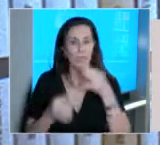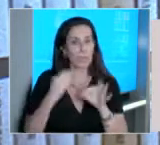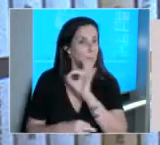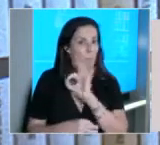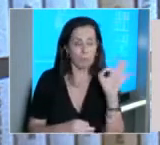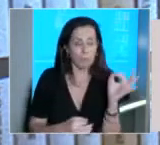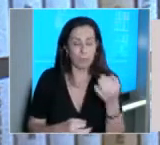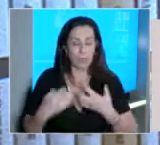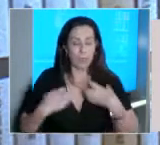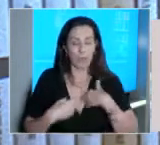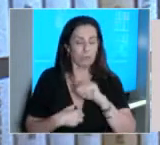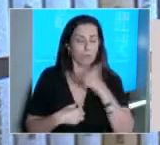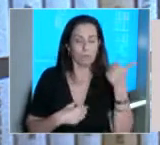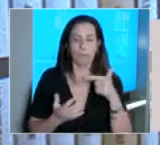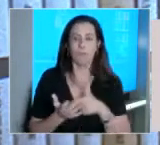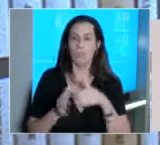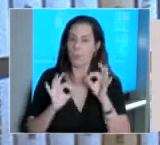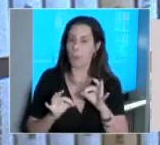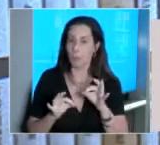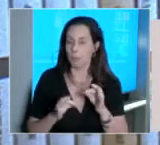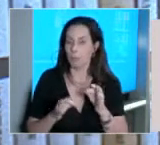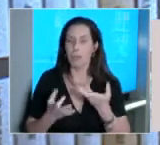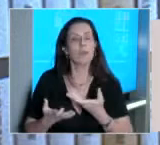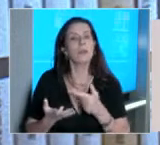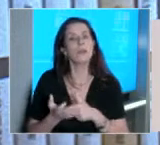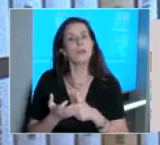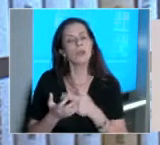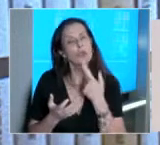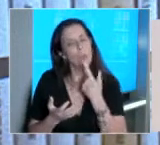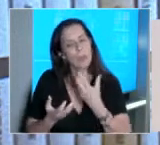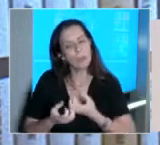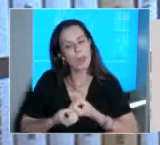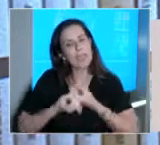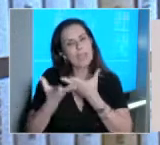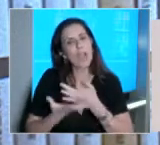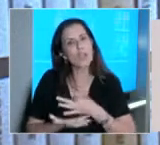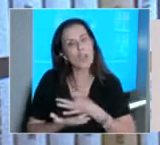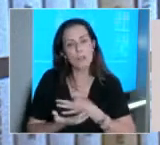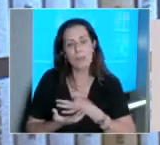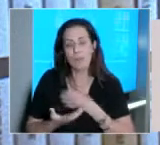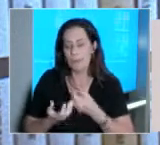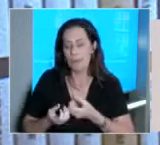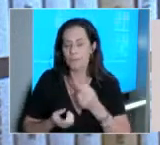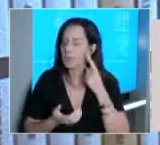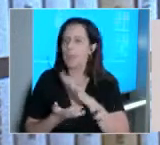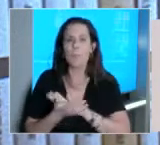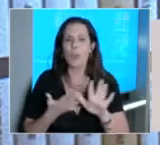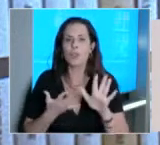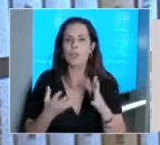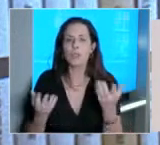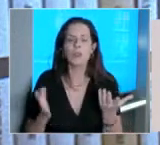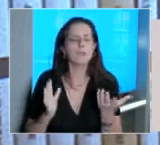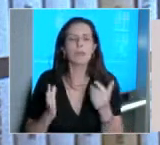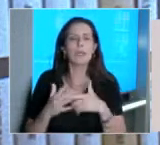ש... בעצם מתייחסת דרך היצירה שלי לאותה יצירה, תראי, פשוט